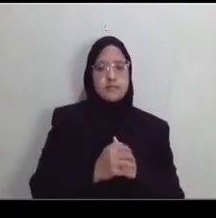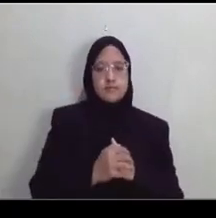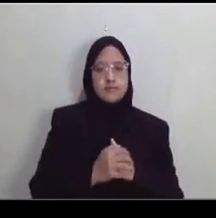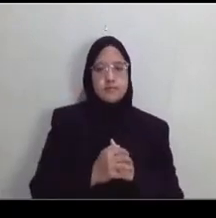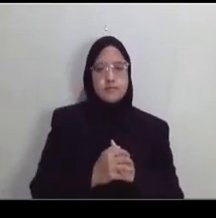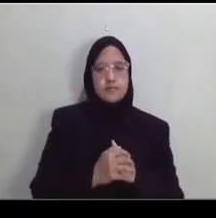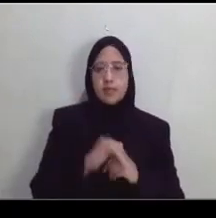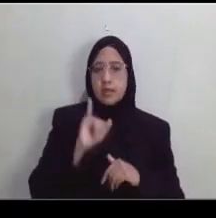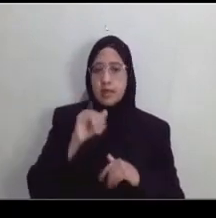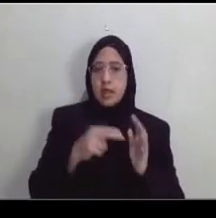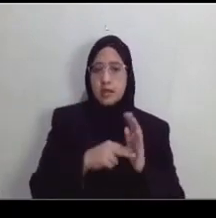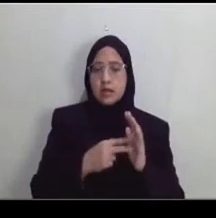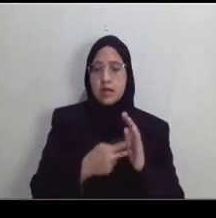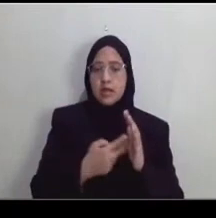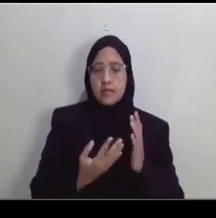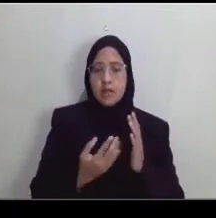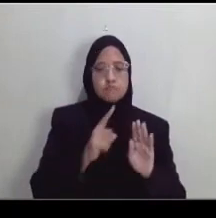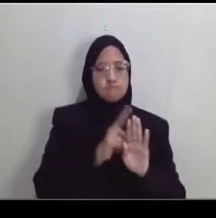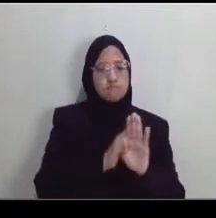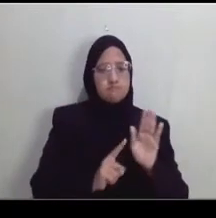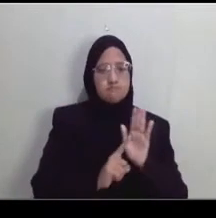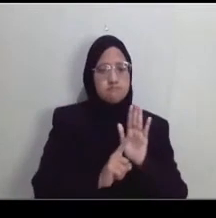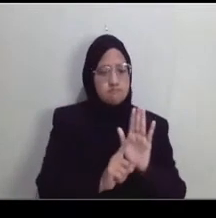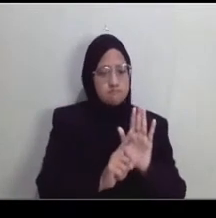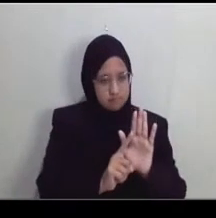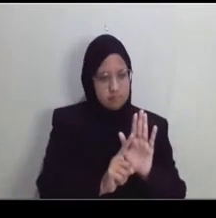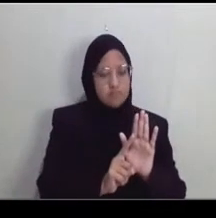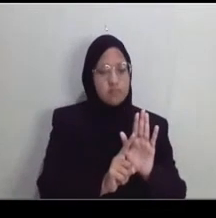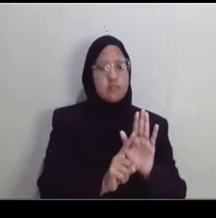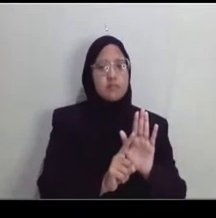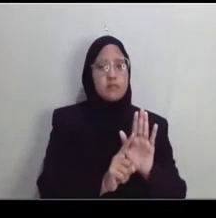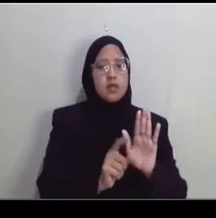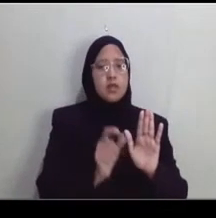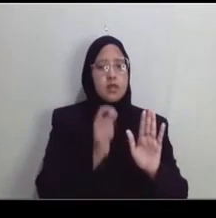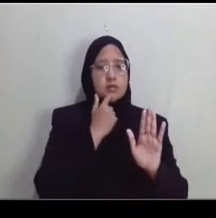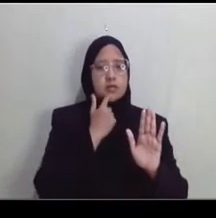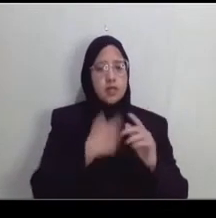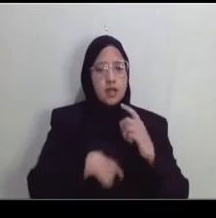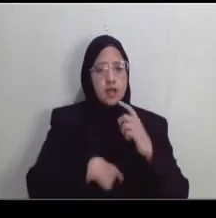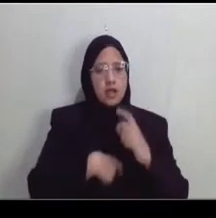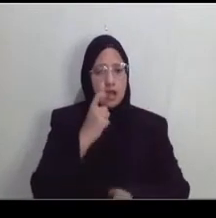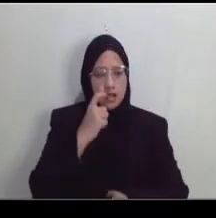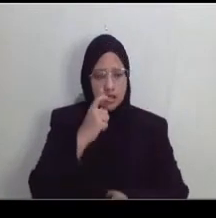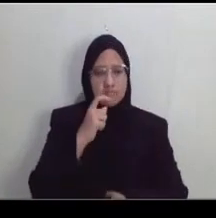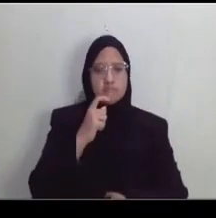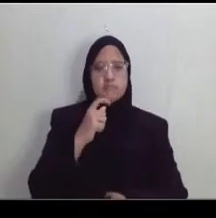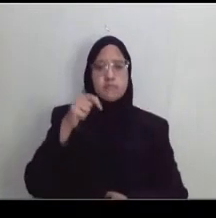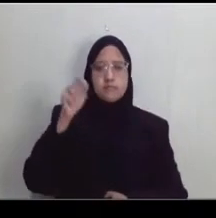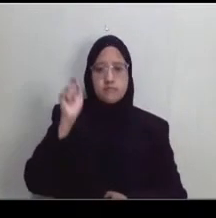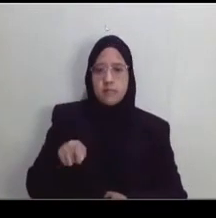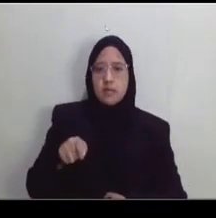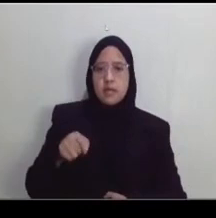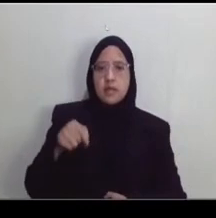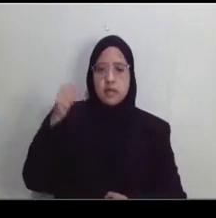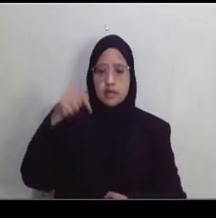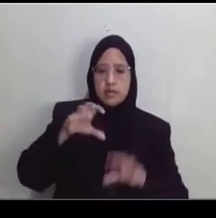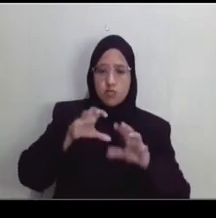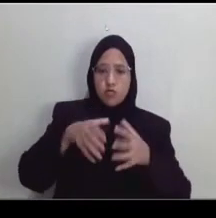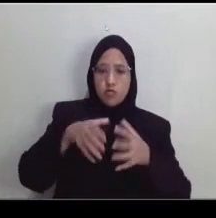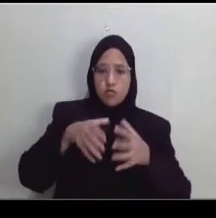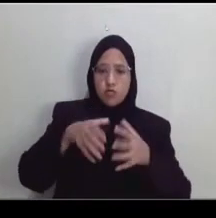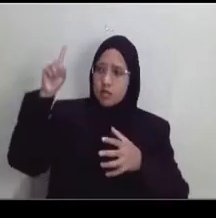benar-benarapan Al seb Tuh Di tegaskan dalam